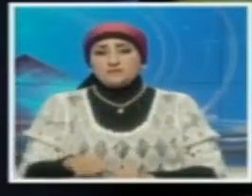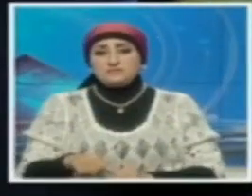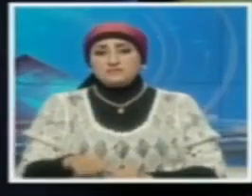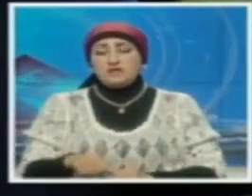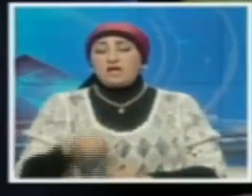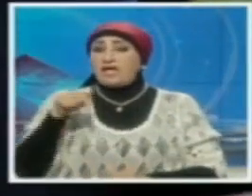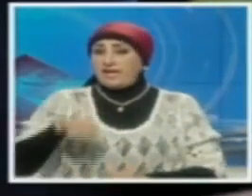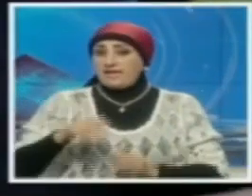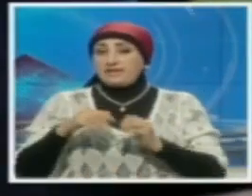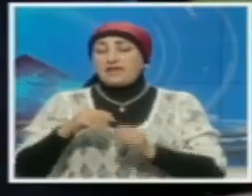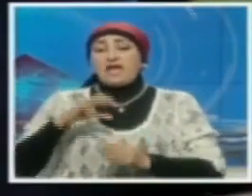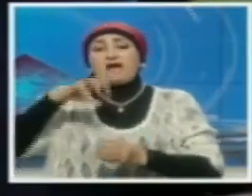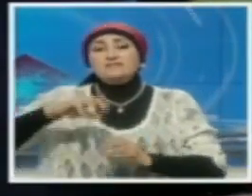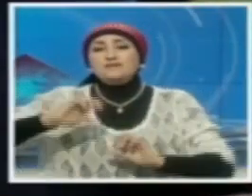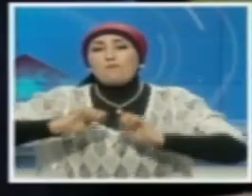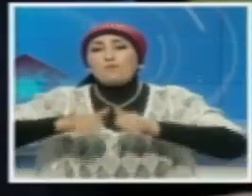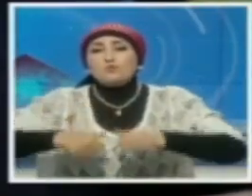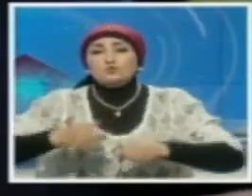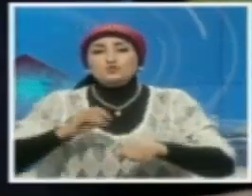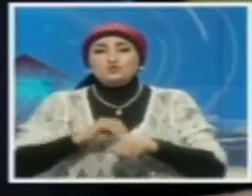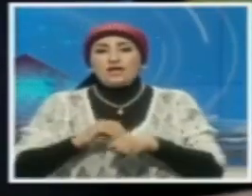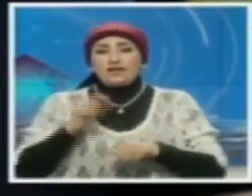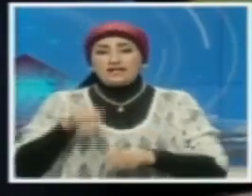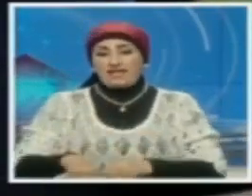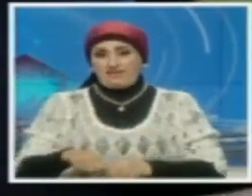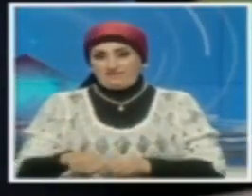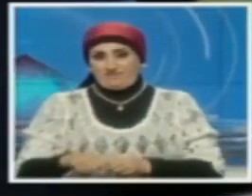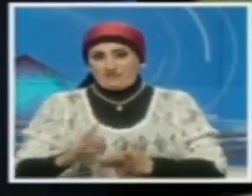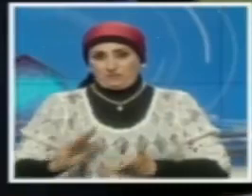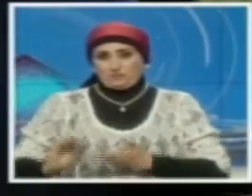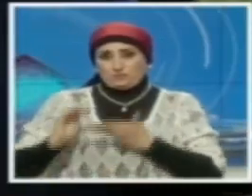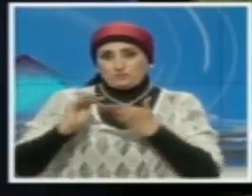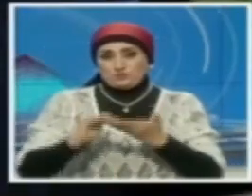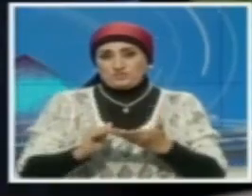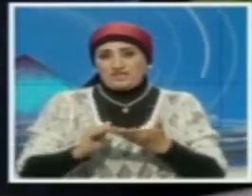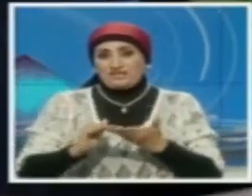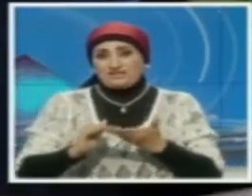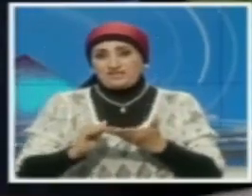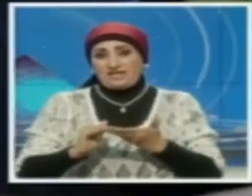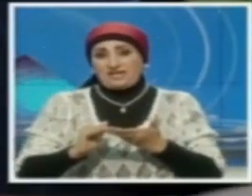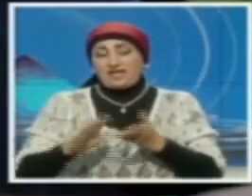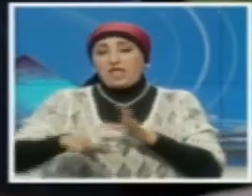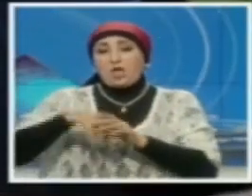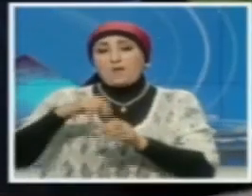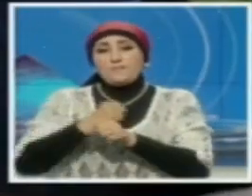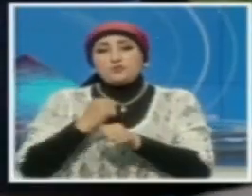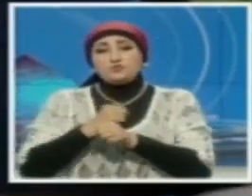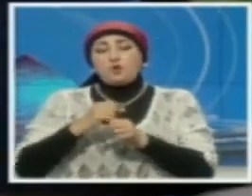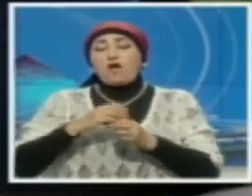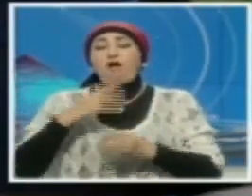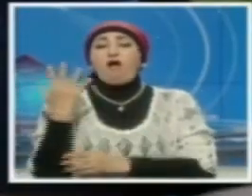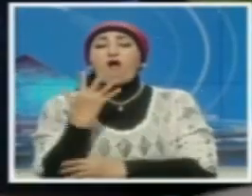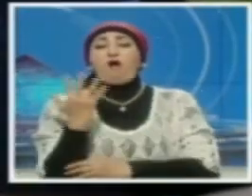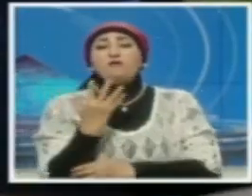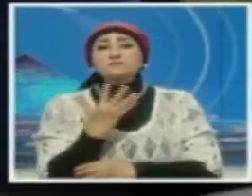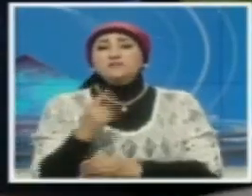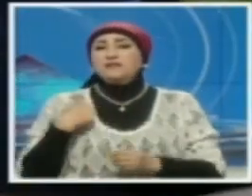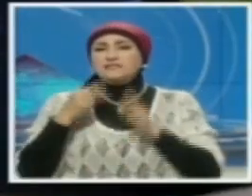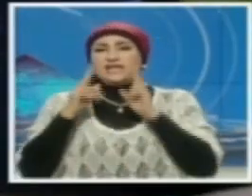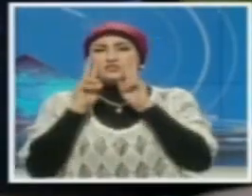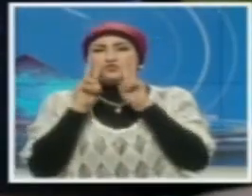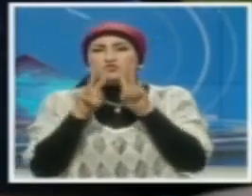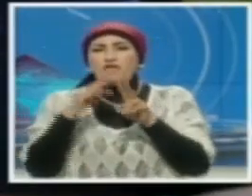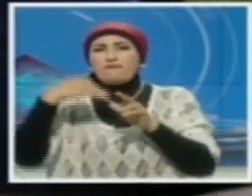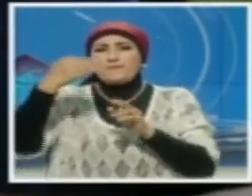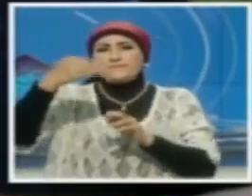القاهرة للمشاركة في هذه المبادرة الوطنية للمشروعات الخضراء، والتي تحمل رؤية